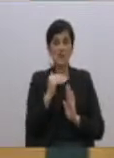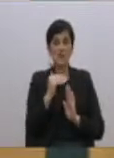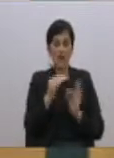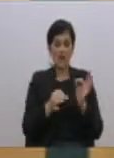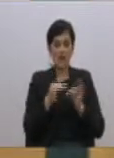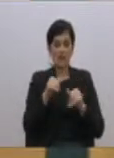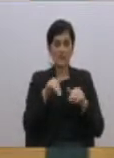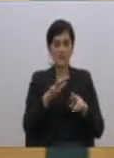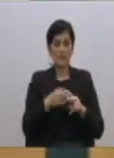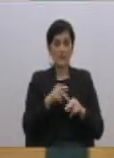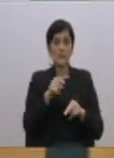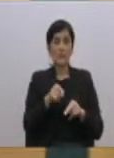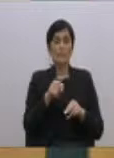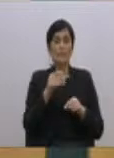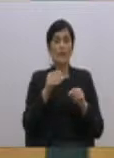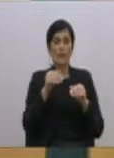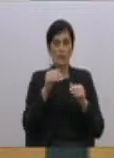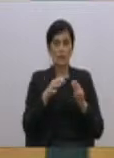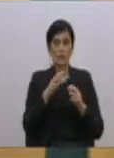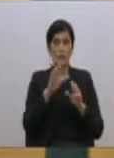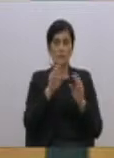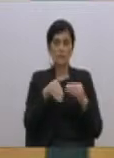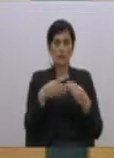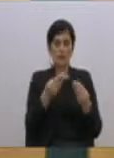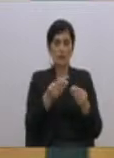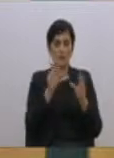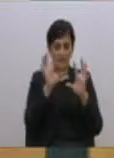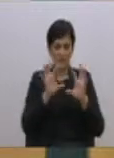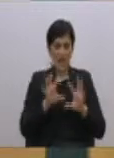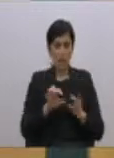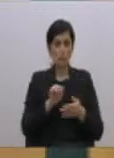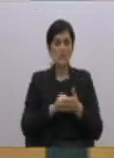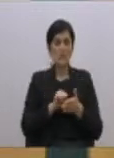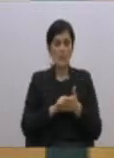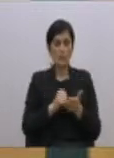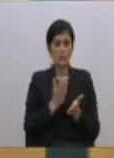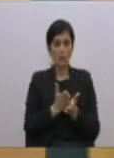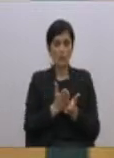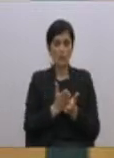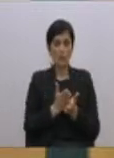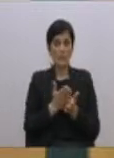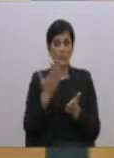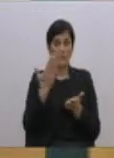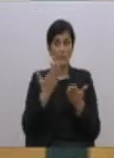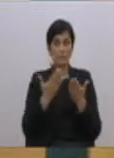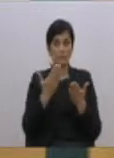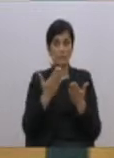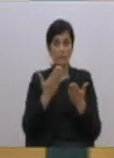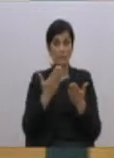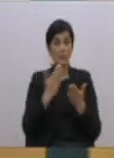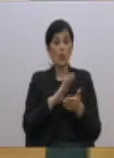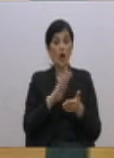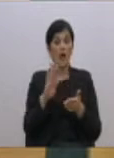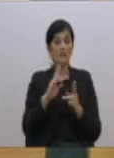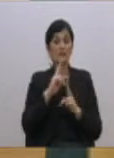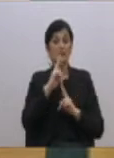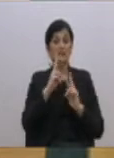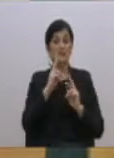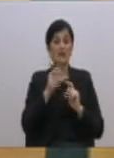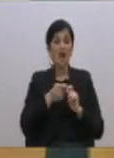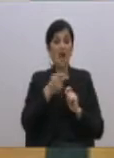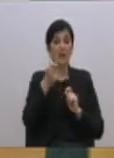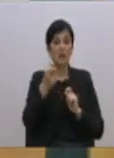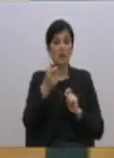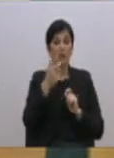ამ გადაწყვეტილების გაცემის საკანონმდებლო საფუძველი არსებობს. თუ კი არ გასაჩივდება, ბატონო შალვა,